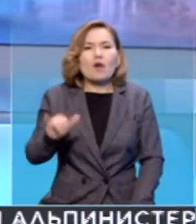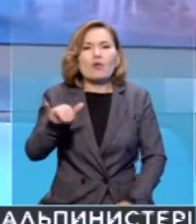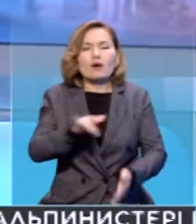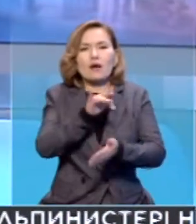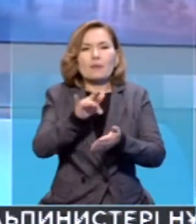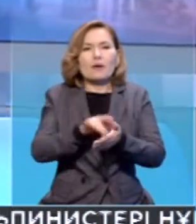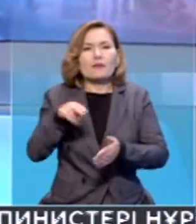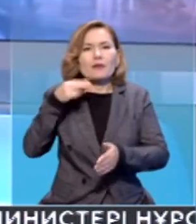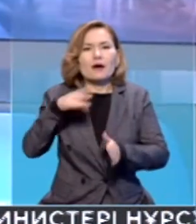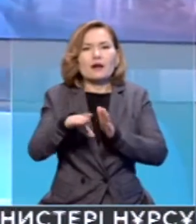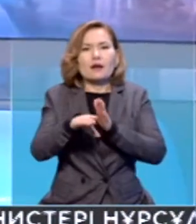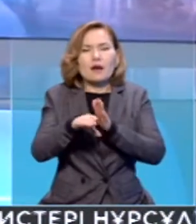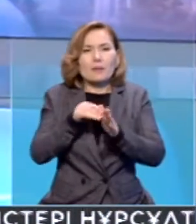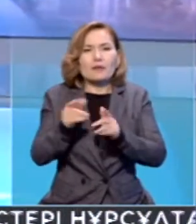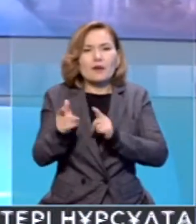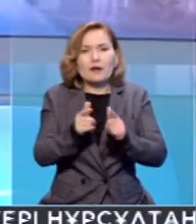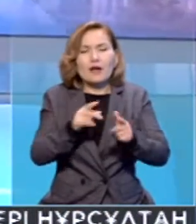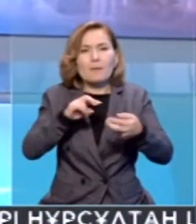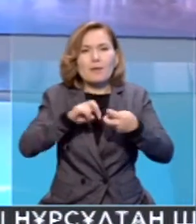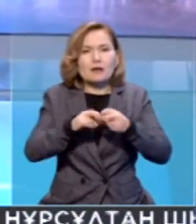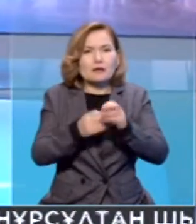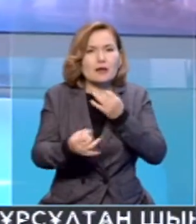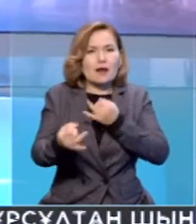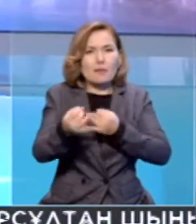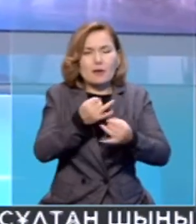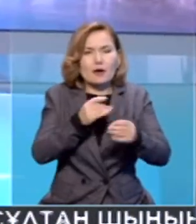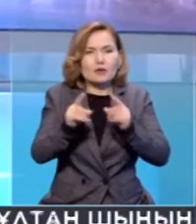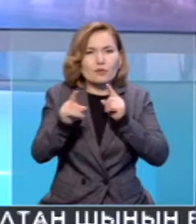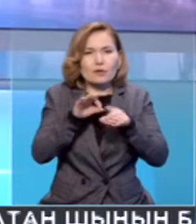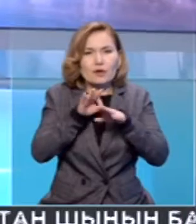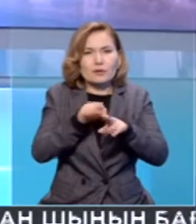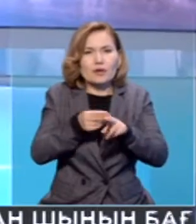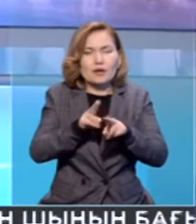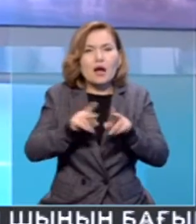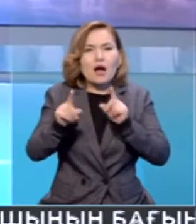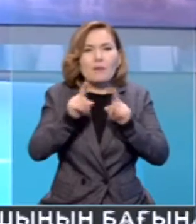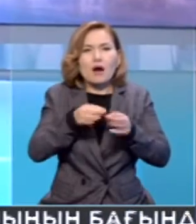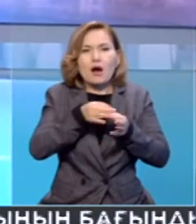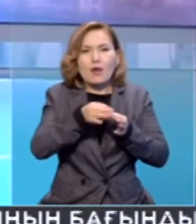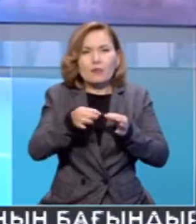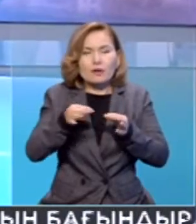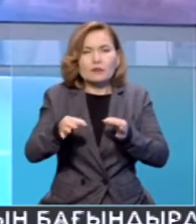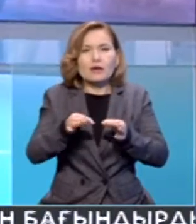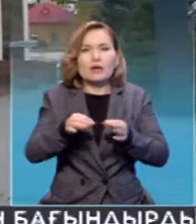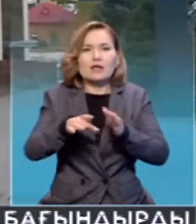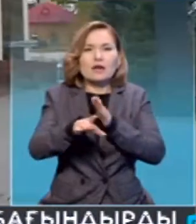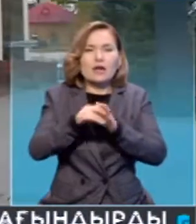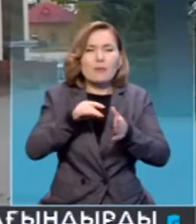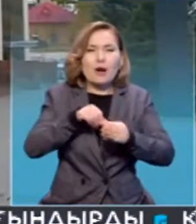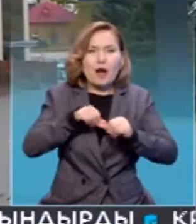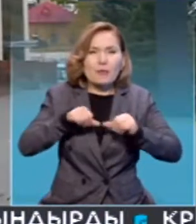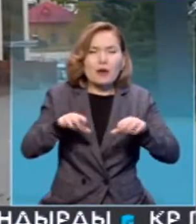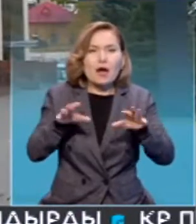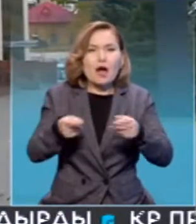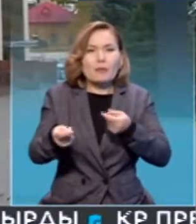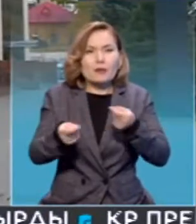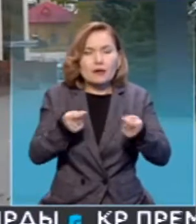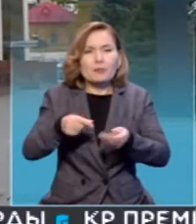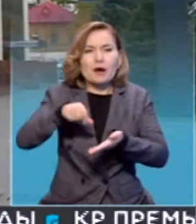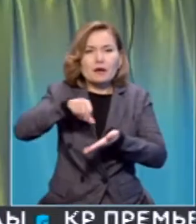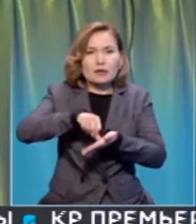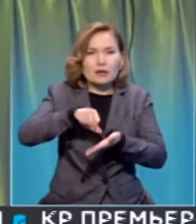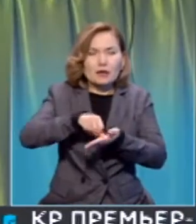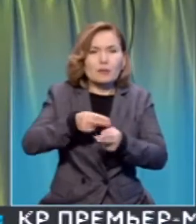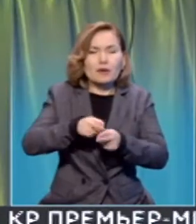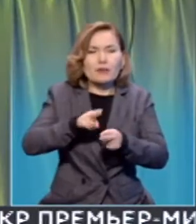Оралда президент сайлауына дайындық мәселесін талқылаған көшпелі семинар кеңес өтті. Жиынға аумақтық учаскелік сайлау комиссияларының